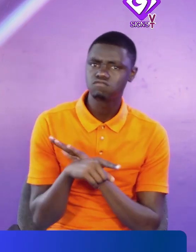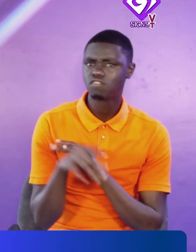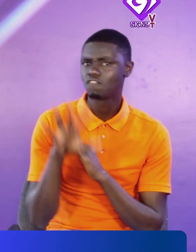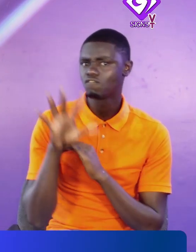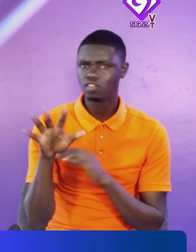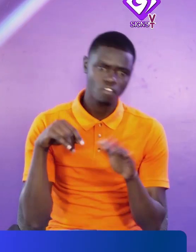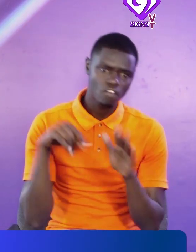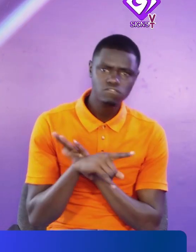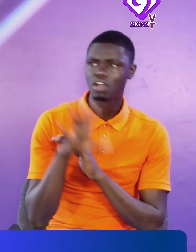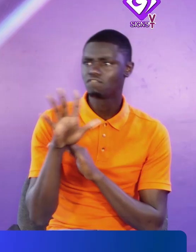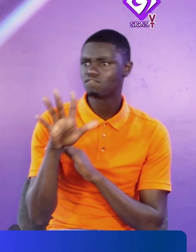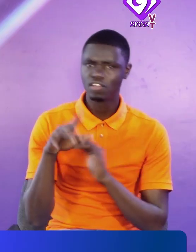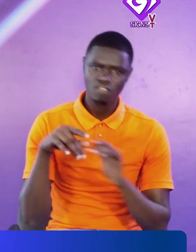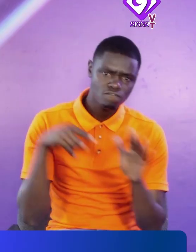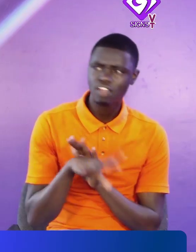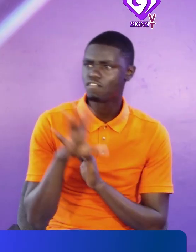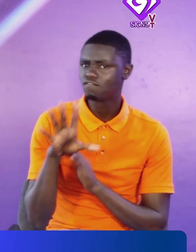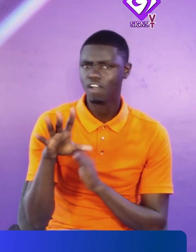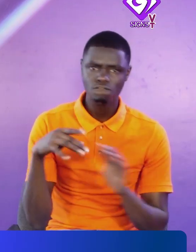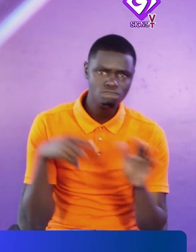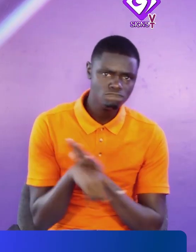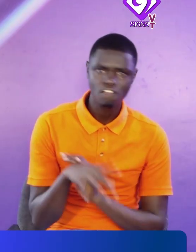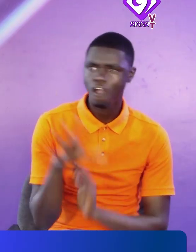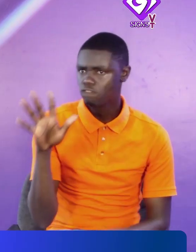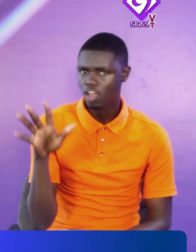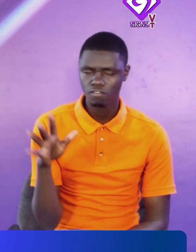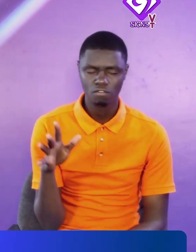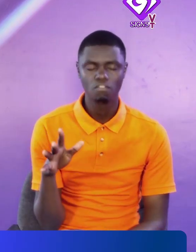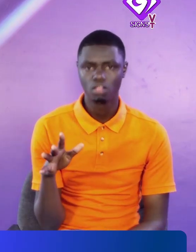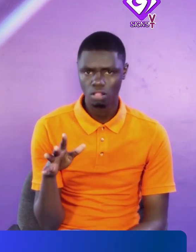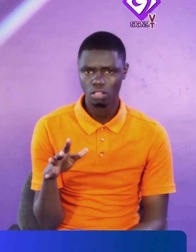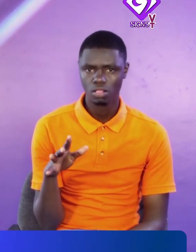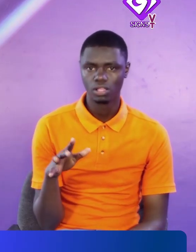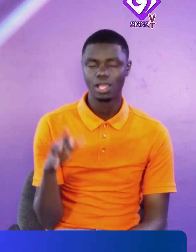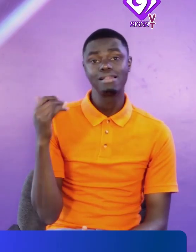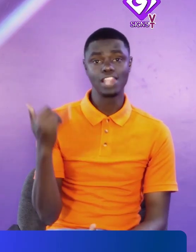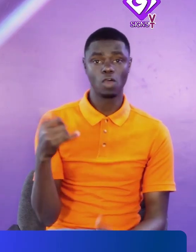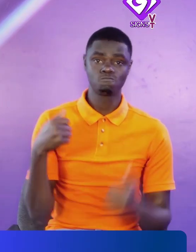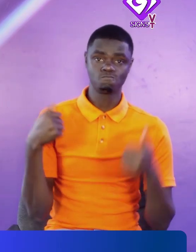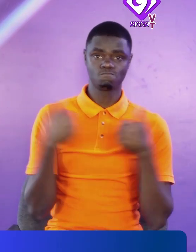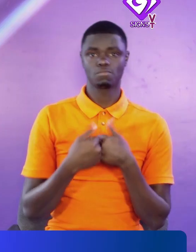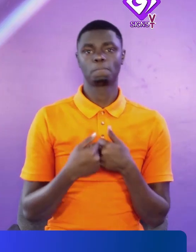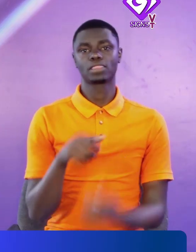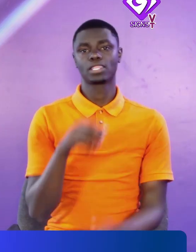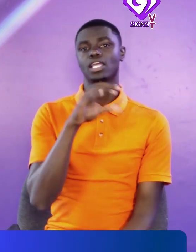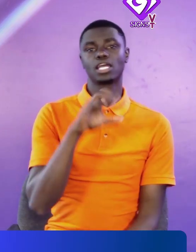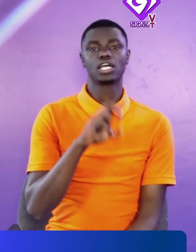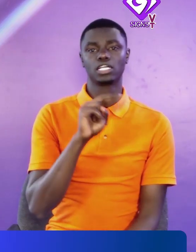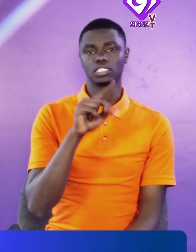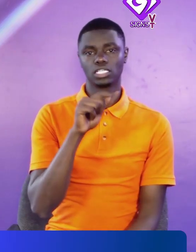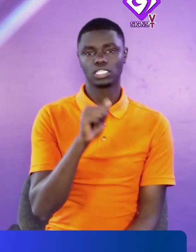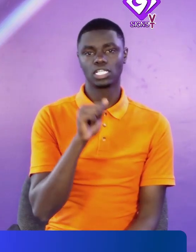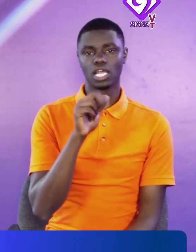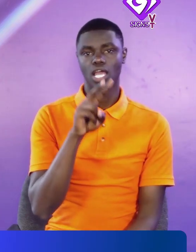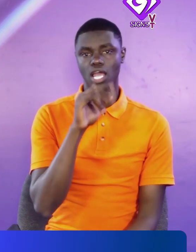na Madrid wakaipiga mukono, wakakuja Frankfurt wameipiga mukono. Sasa watakuwa wanacheza against Celta Vigo. Je, wataipiga